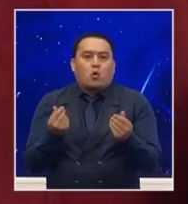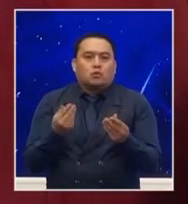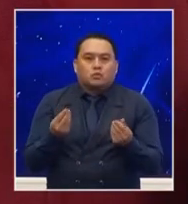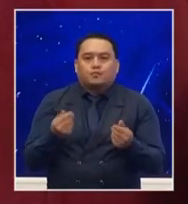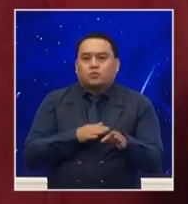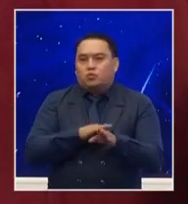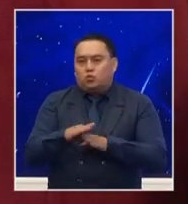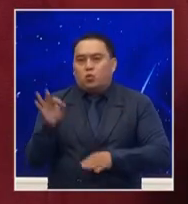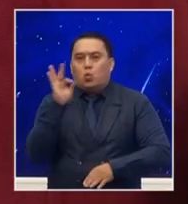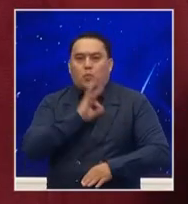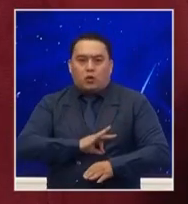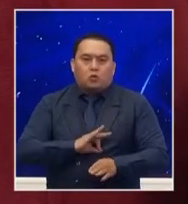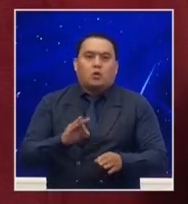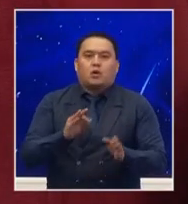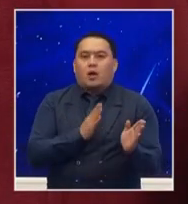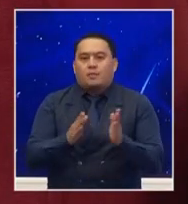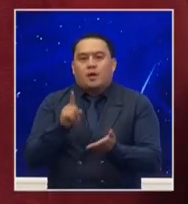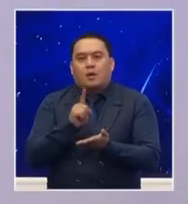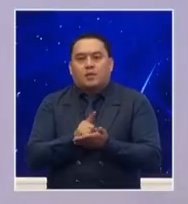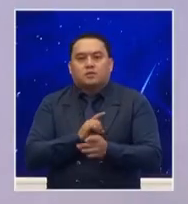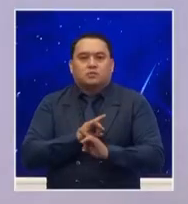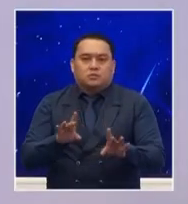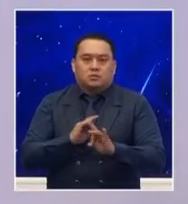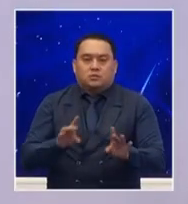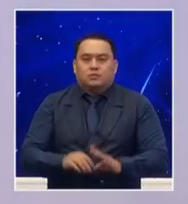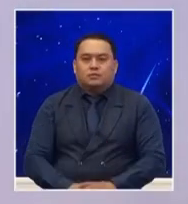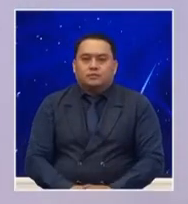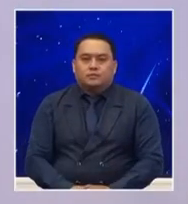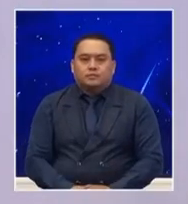қаражатын толық және тиімді пайдалану қажеттігін атап өтті.